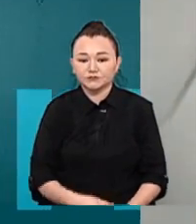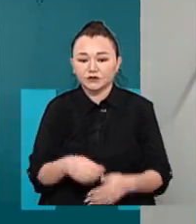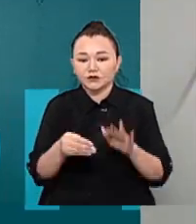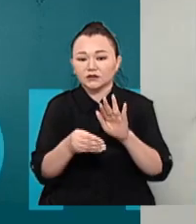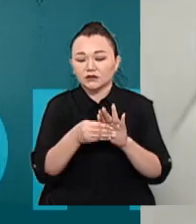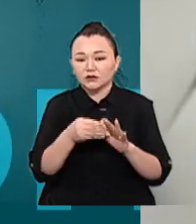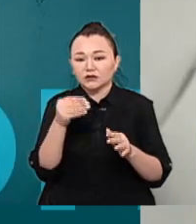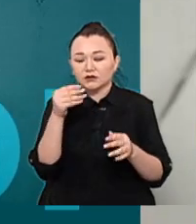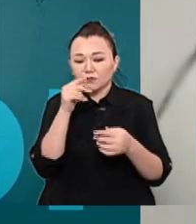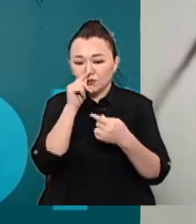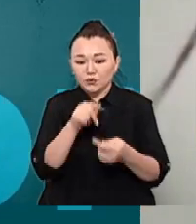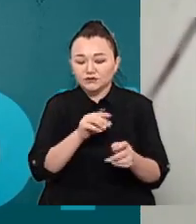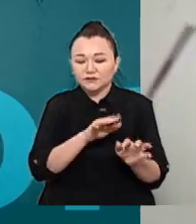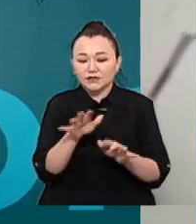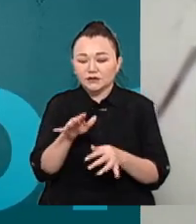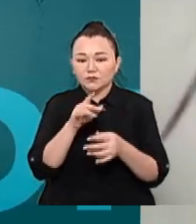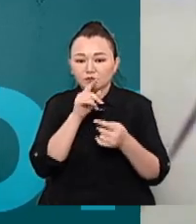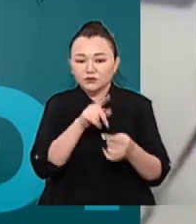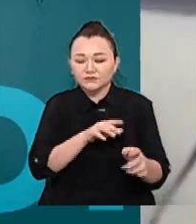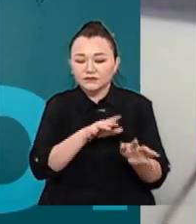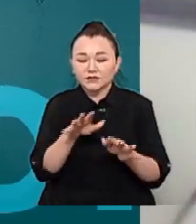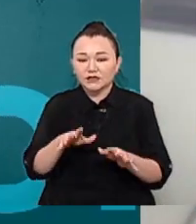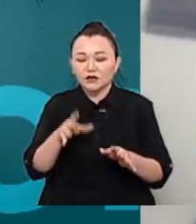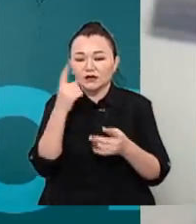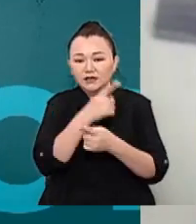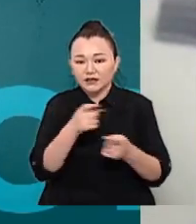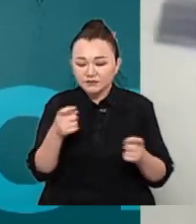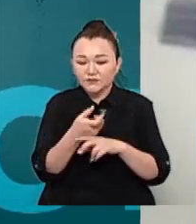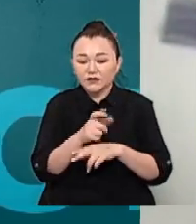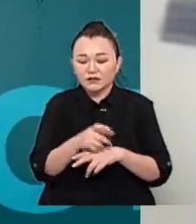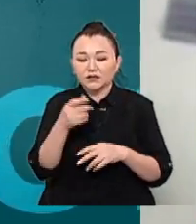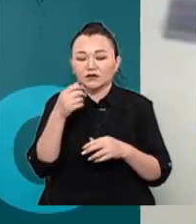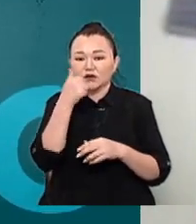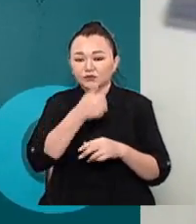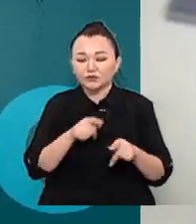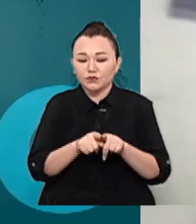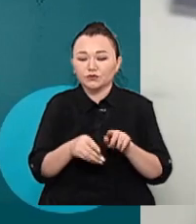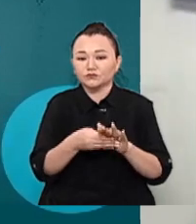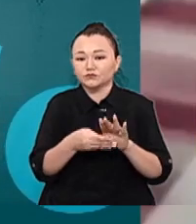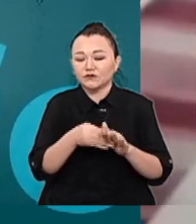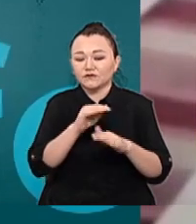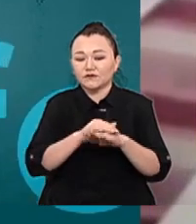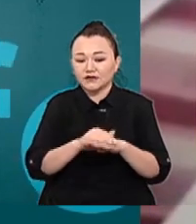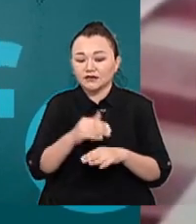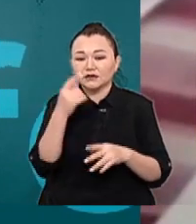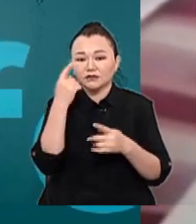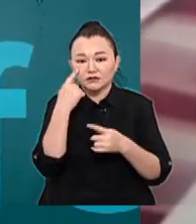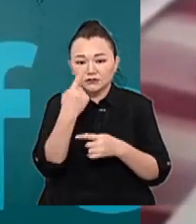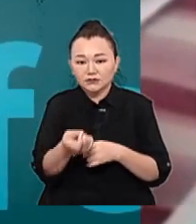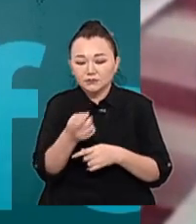Сыбайлас жемқорлыққа қарсы іс-қимыл агенттігінің мәліметінше, былтыр елде осындай жемқорлық дерегі туралы мәлімет